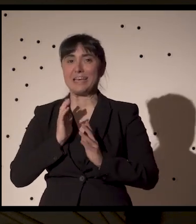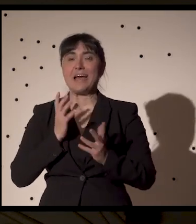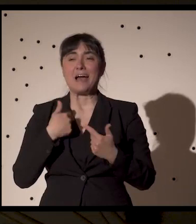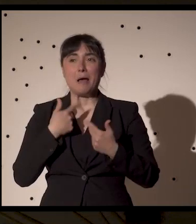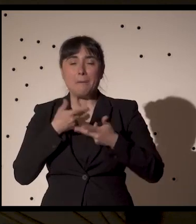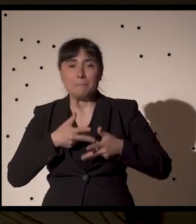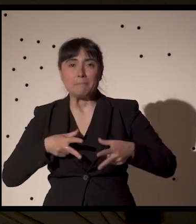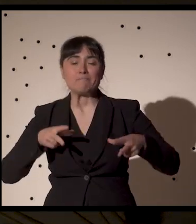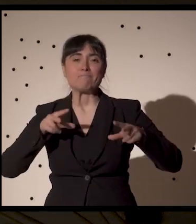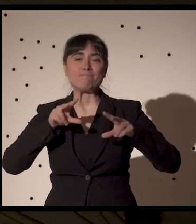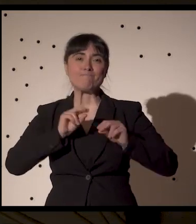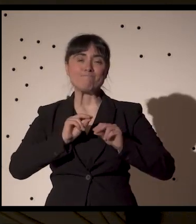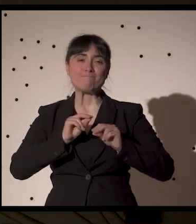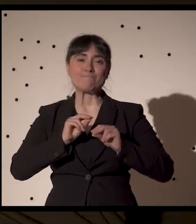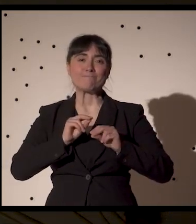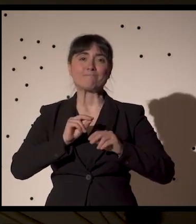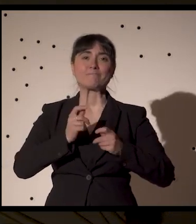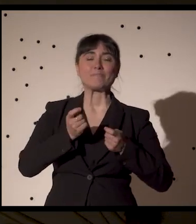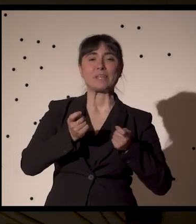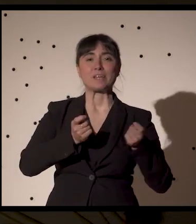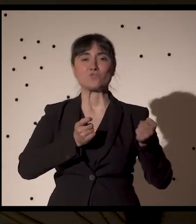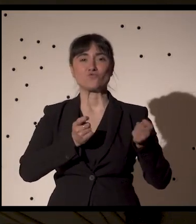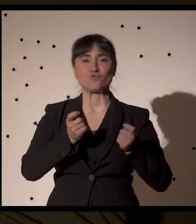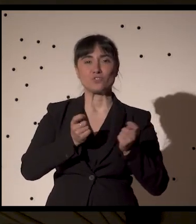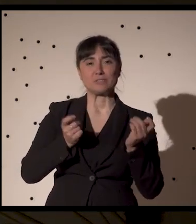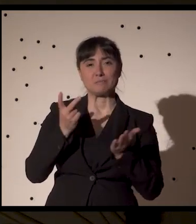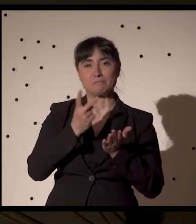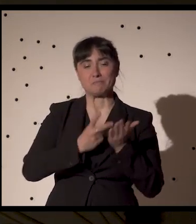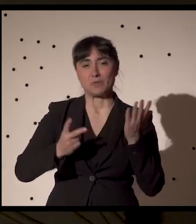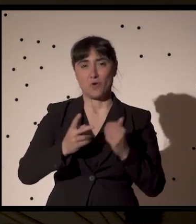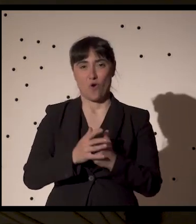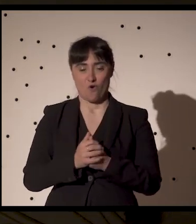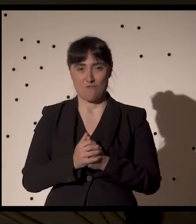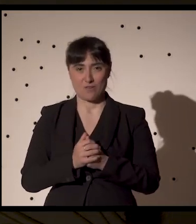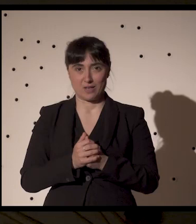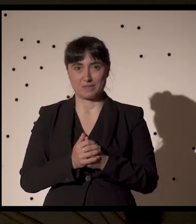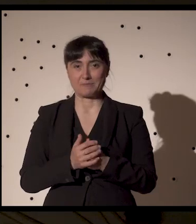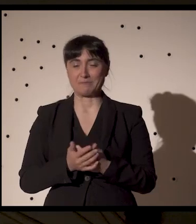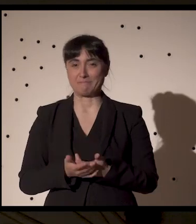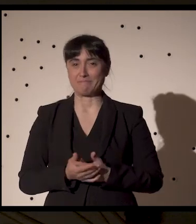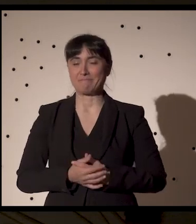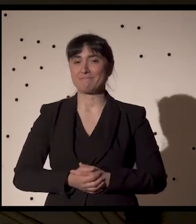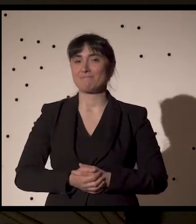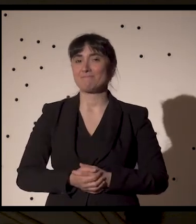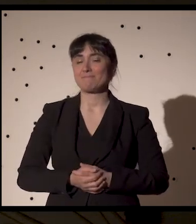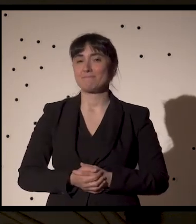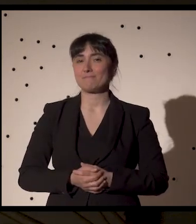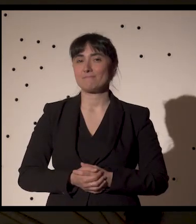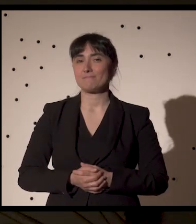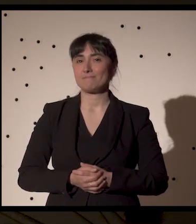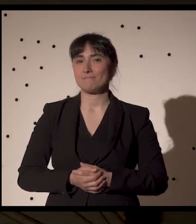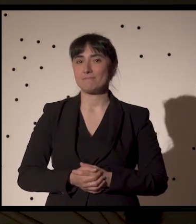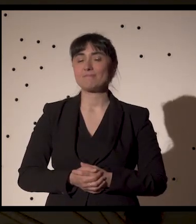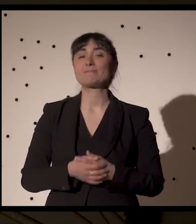ricimentarsi con l'ambito registico per l'appunto e dopo ho paura